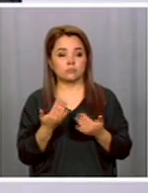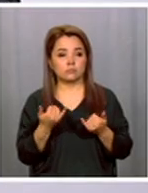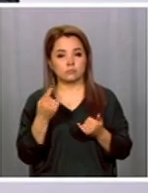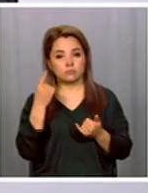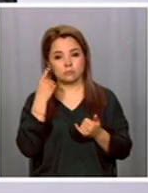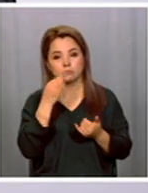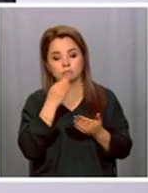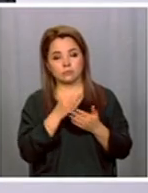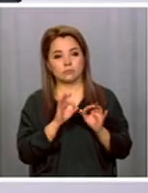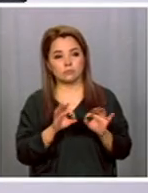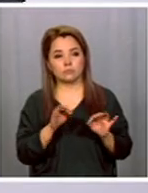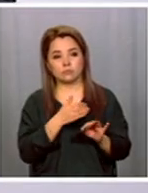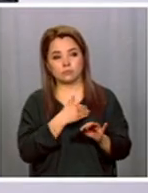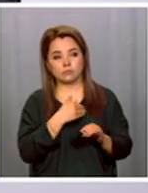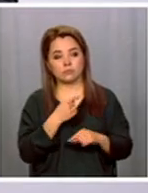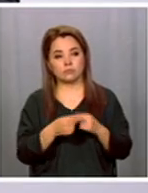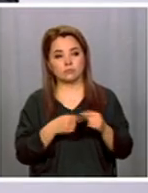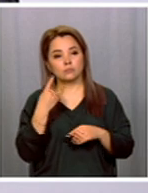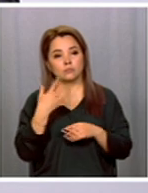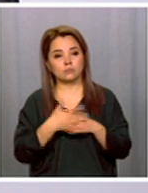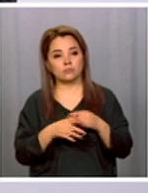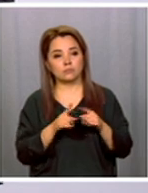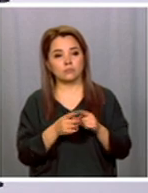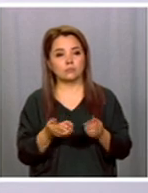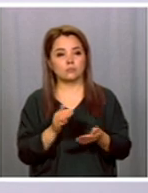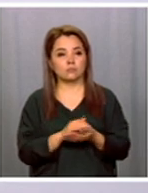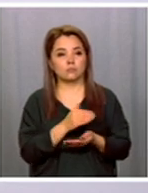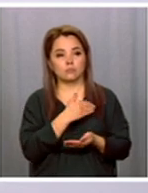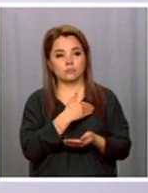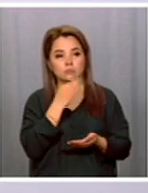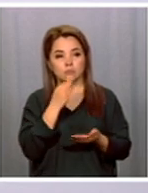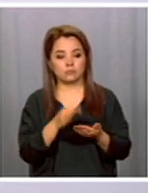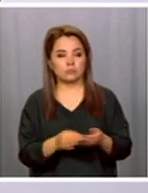айнаны сипаттау үшін келесі ұғымдармен таныс